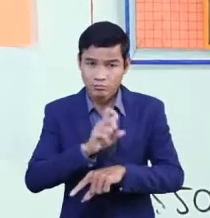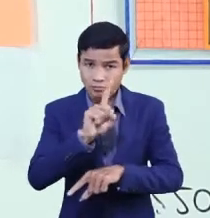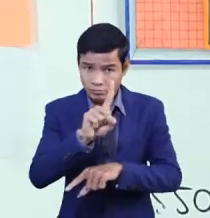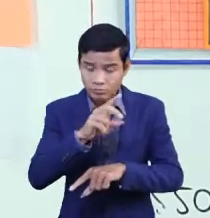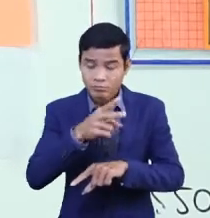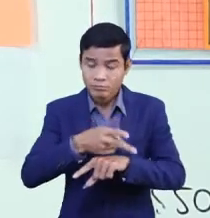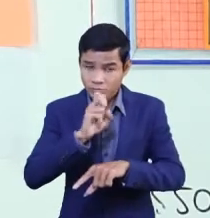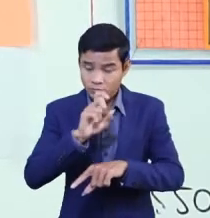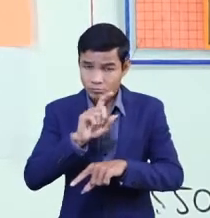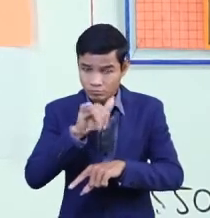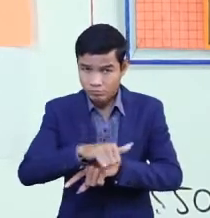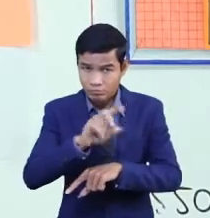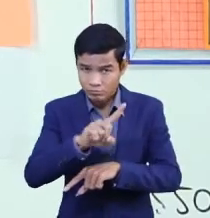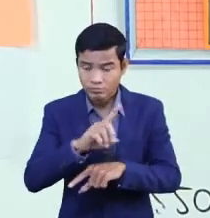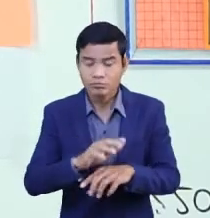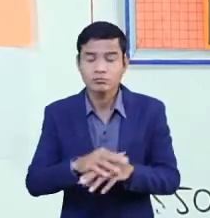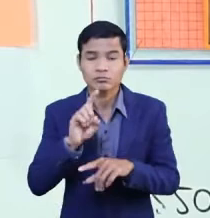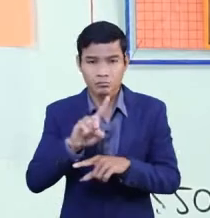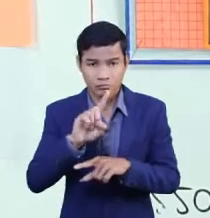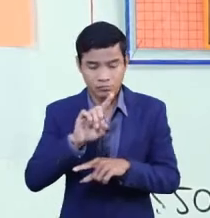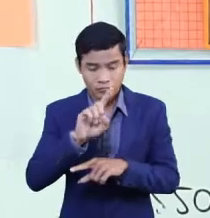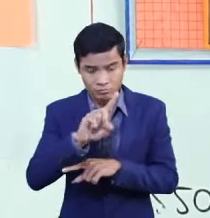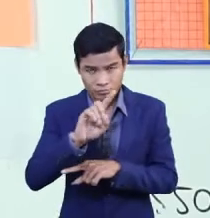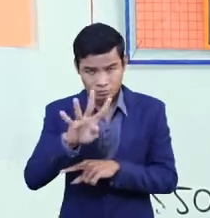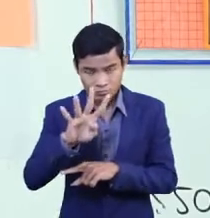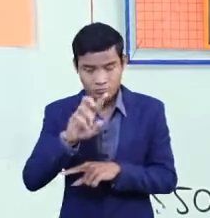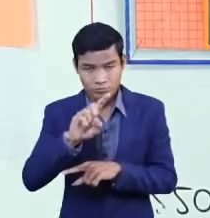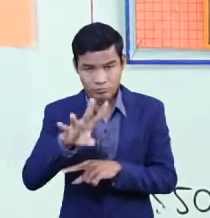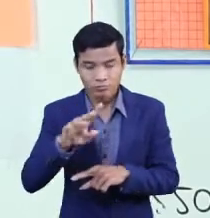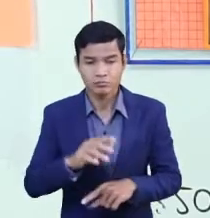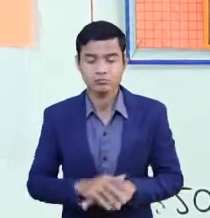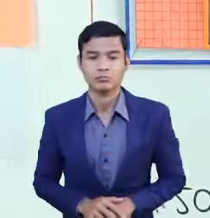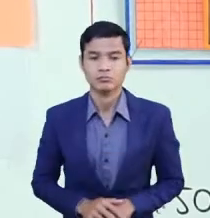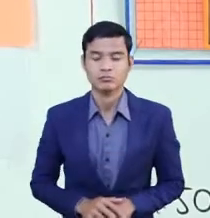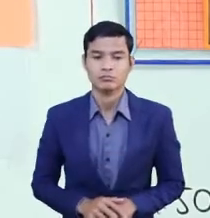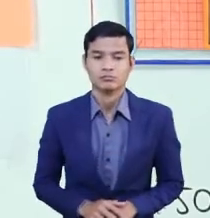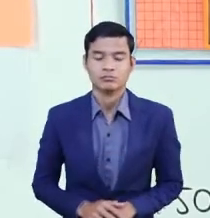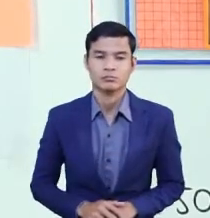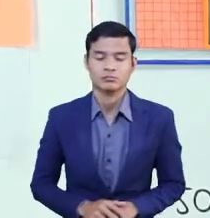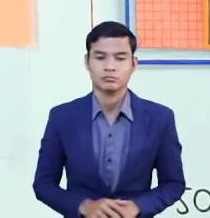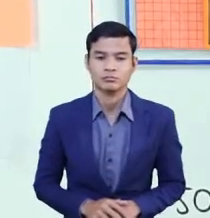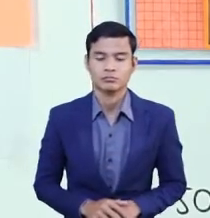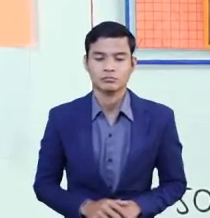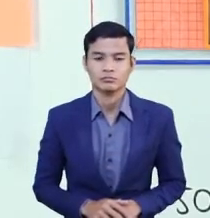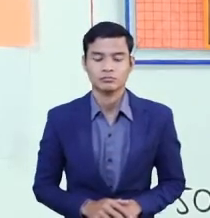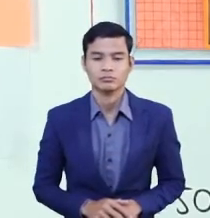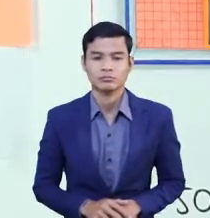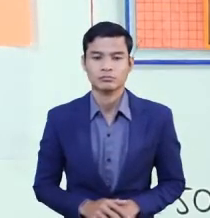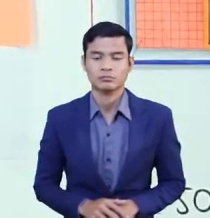ល់1ហើយយើងបាន1400ចាបាទចាប់មើលទៀតកូនទៀងទៀត